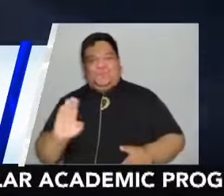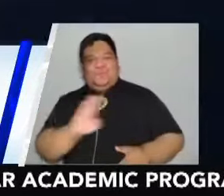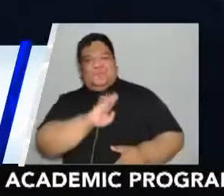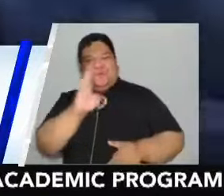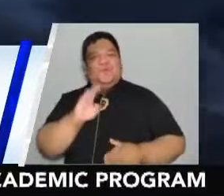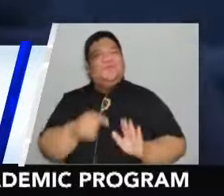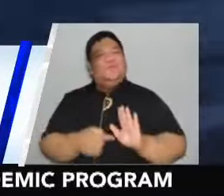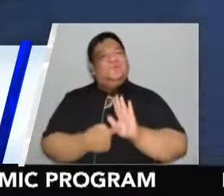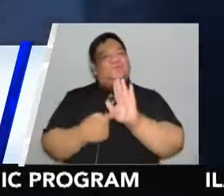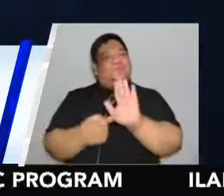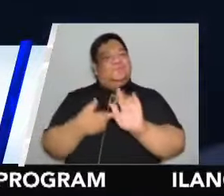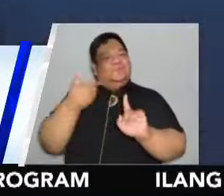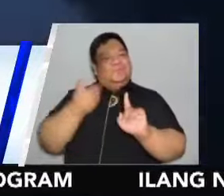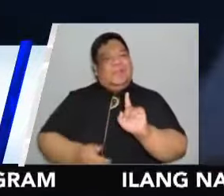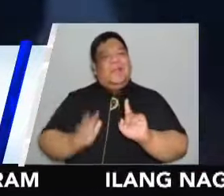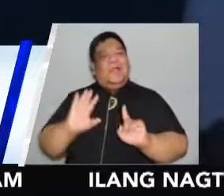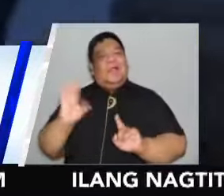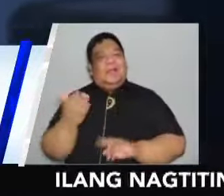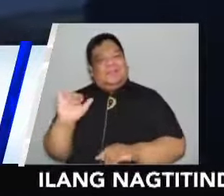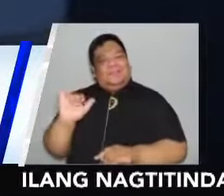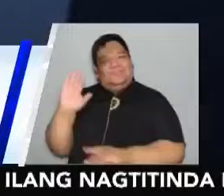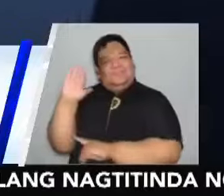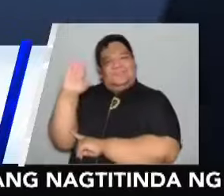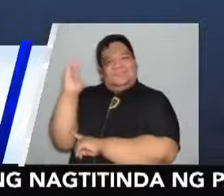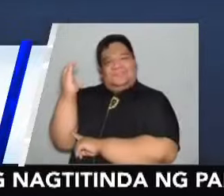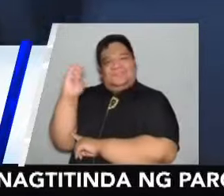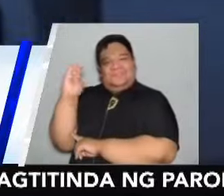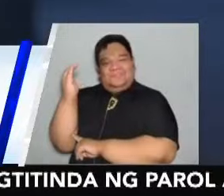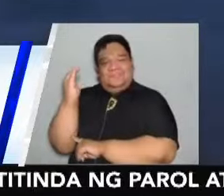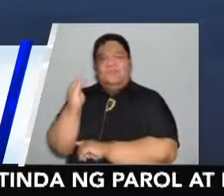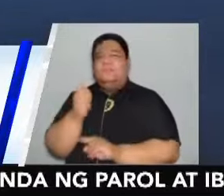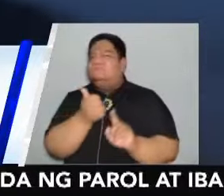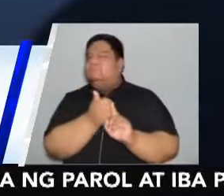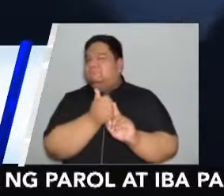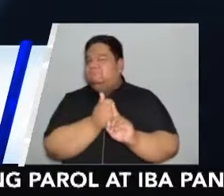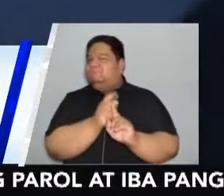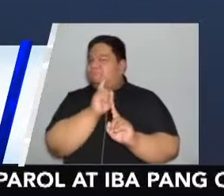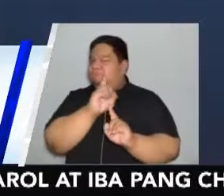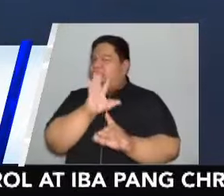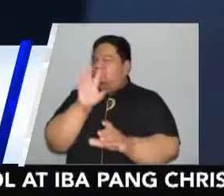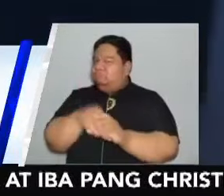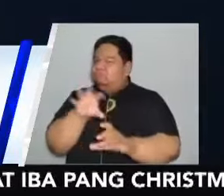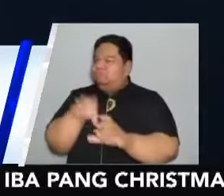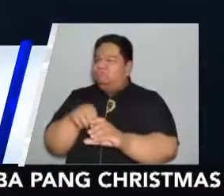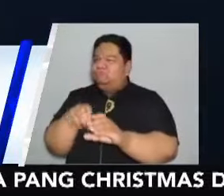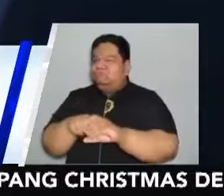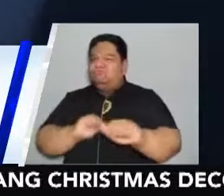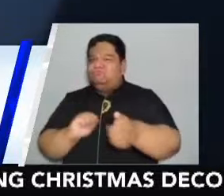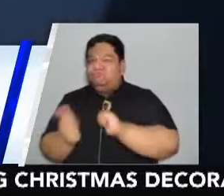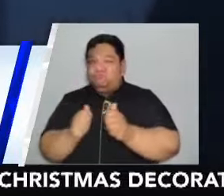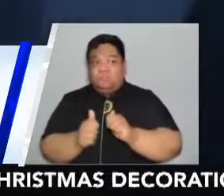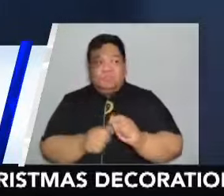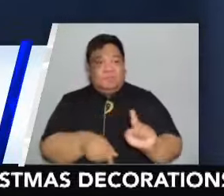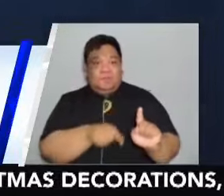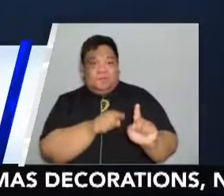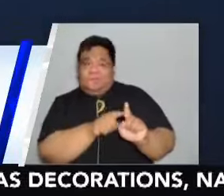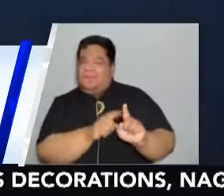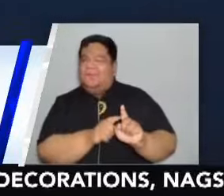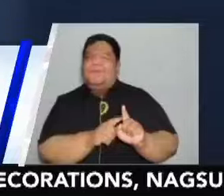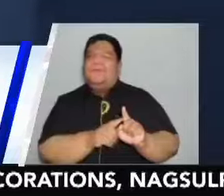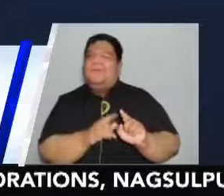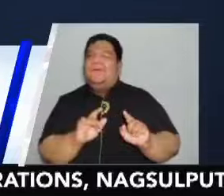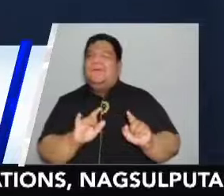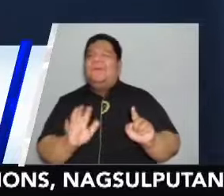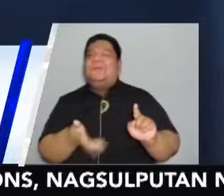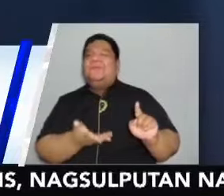beauty queen. Certified contesera daw si Princess, kaya basic lang ang paandar na attitude at pasarela. Ang pak